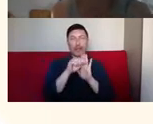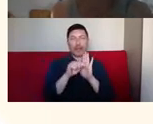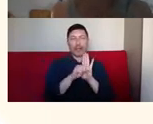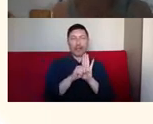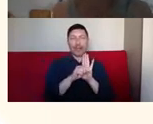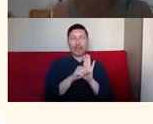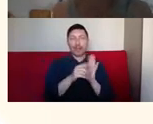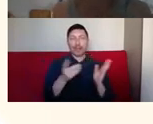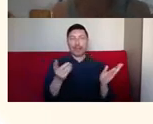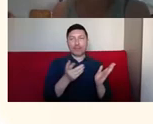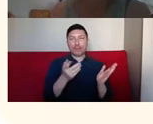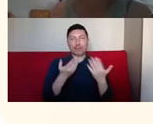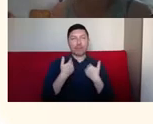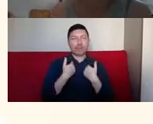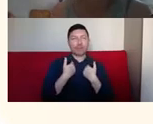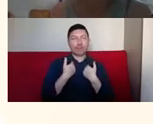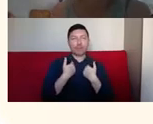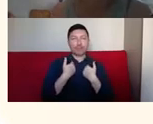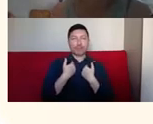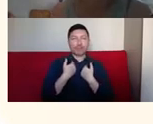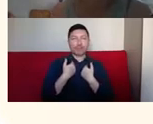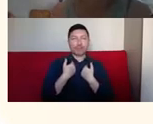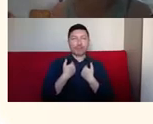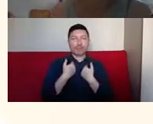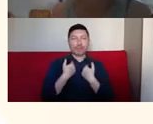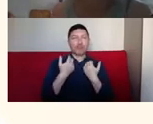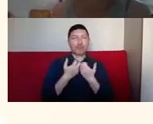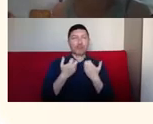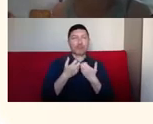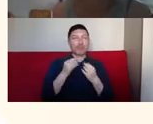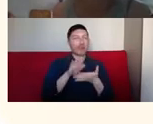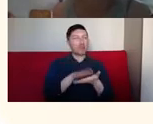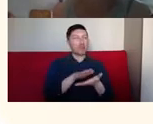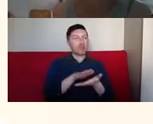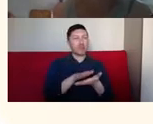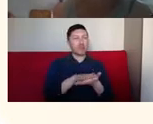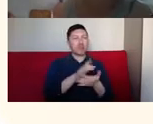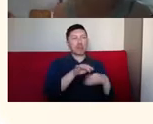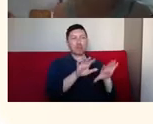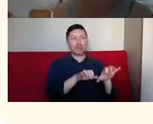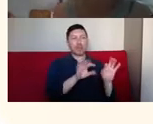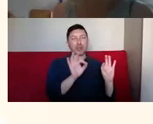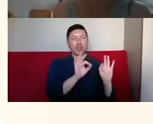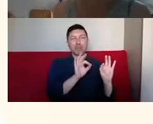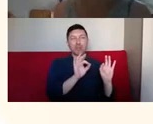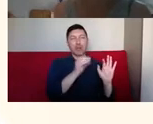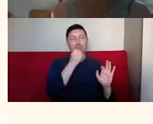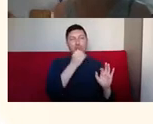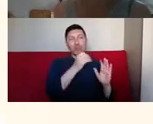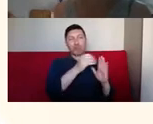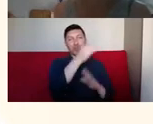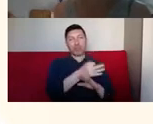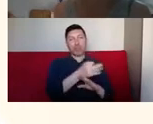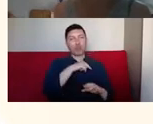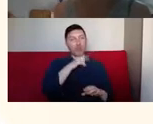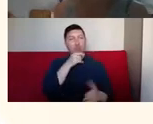possible d'intervenir si, donc par exemple pour une prime, si l'administration n'est pas en ordre de quota. Donc, voilà, comme ça, je vous